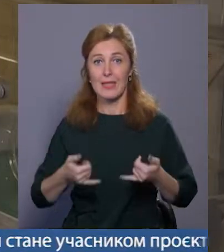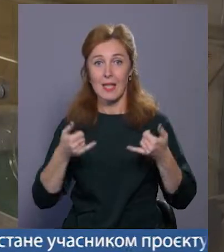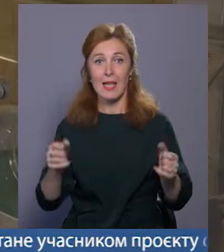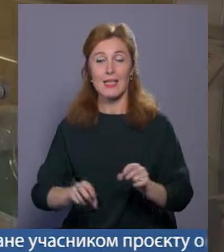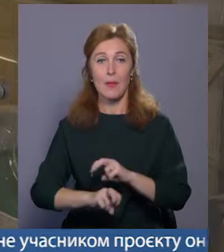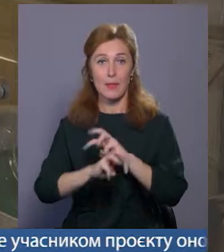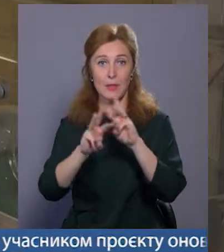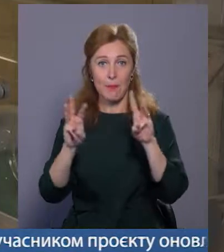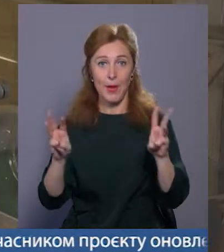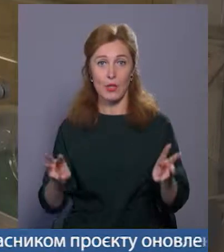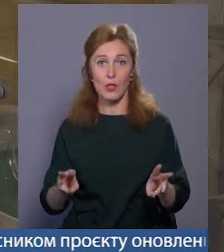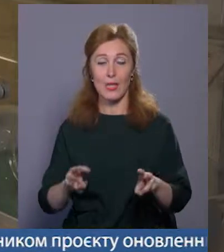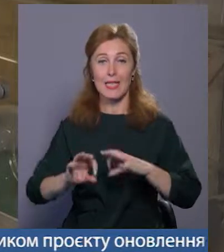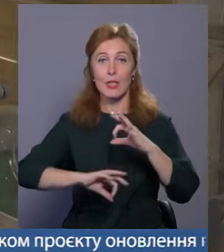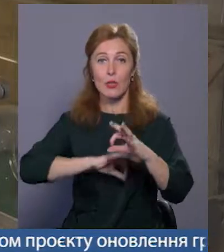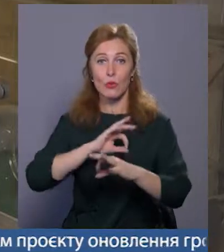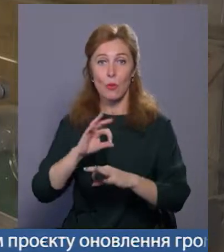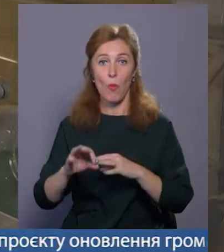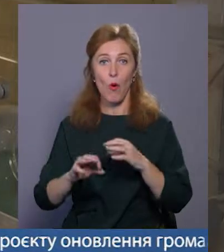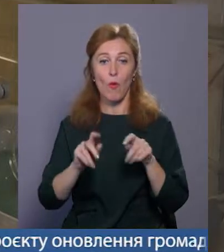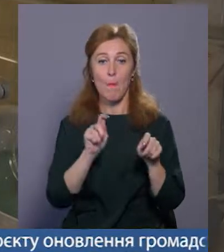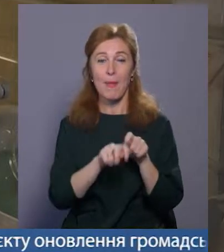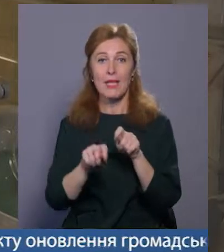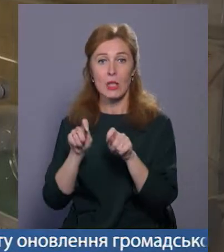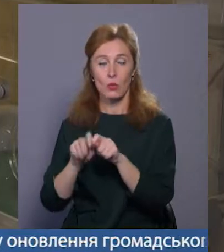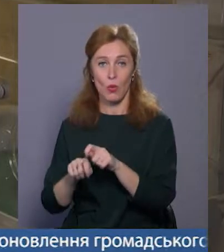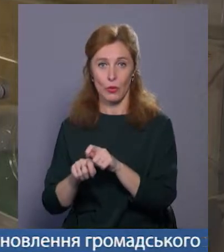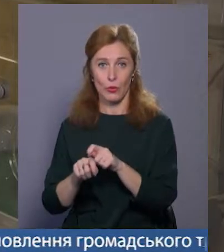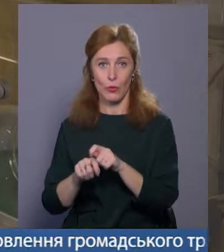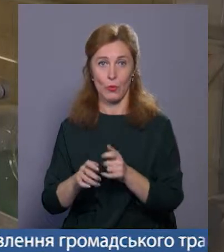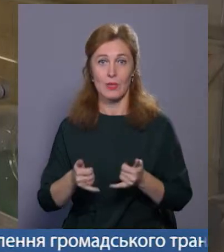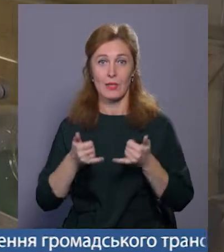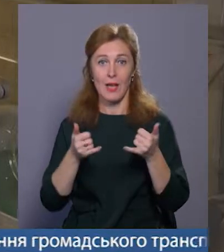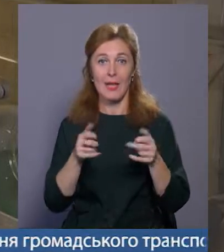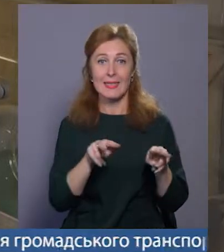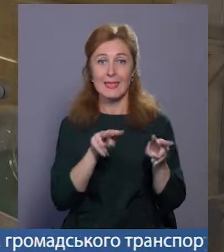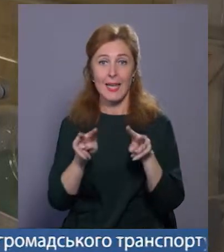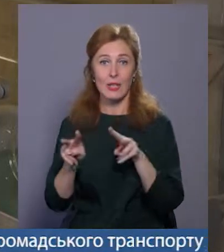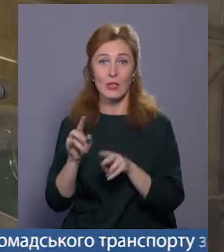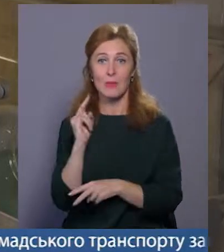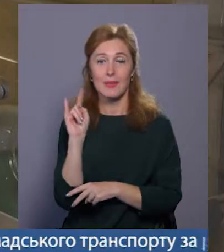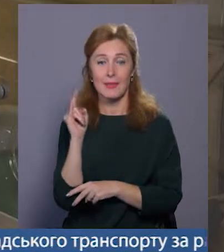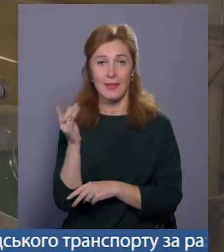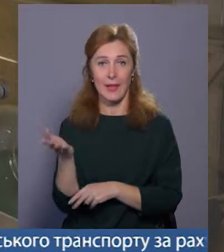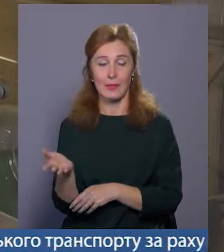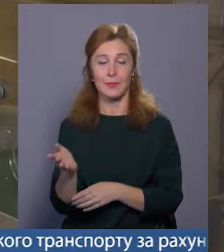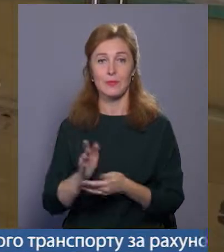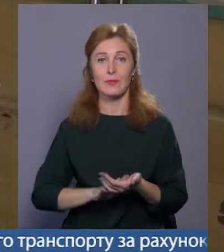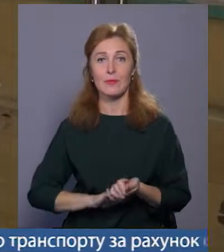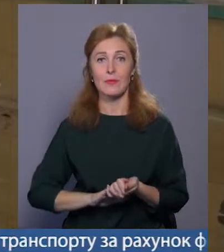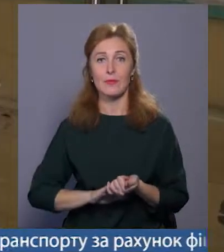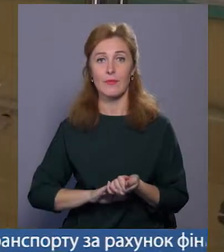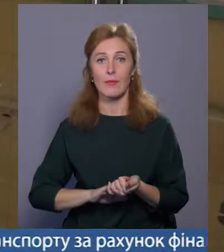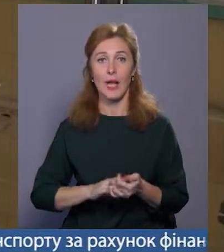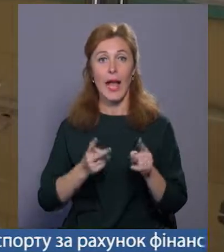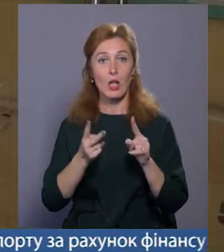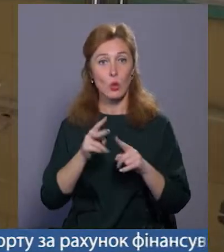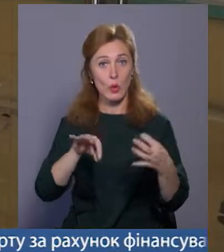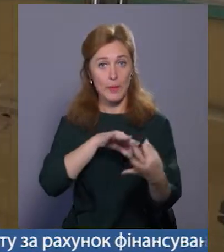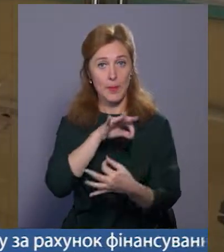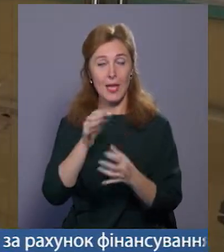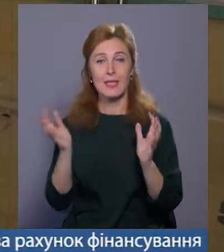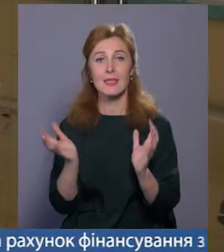моніторингу, спостережень за функціями дітей, для цілодобової інфузійної терапії. Другий проект «Зігрій